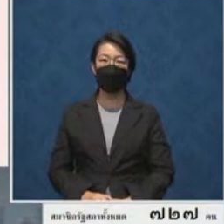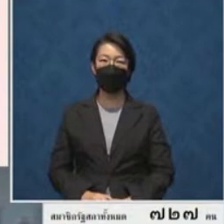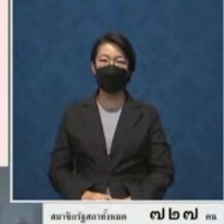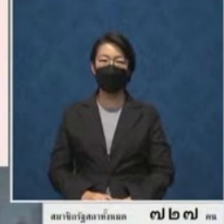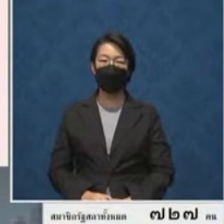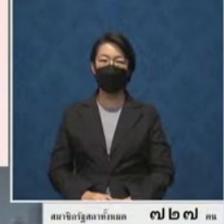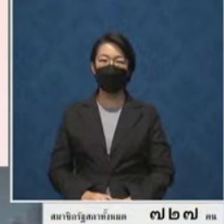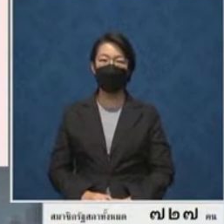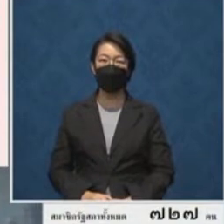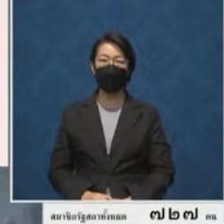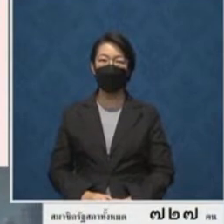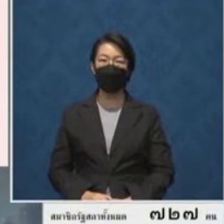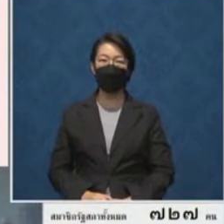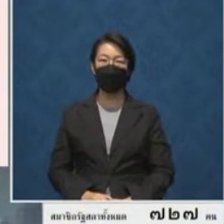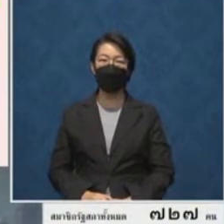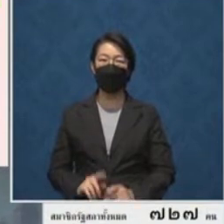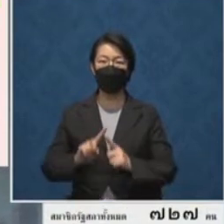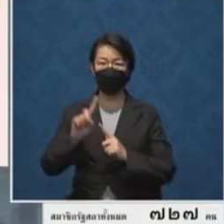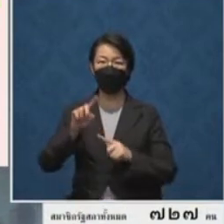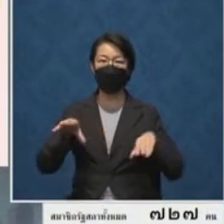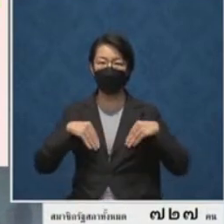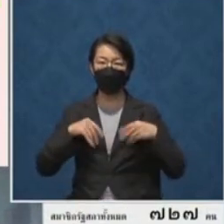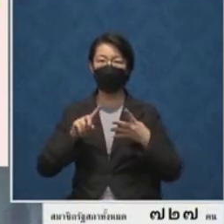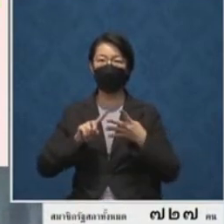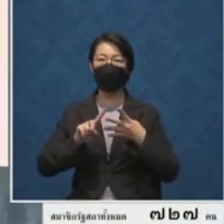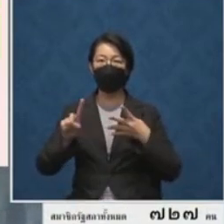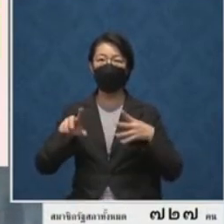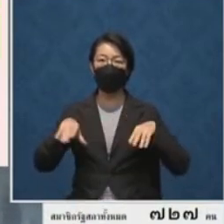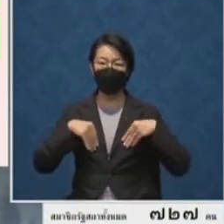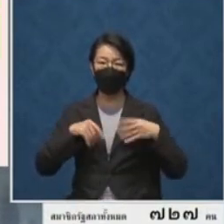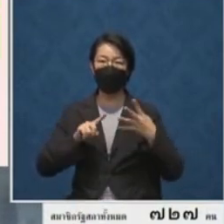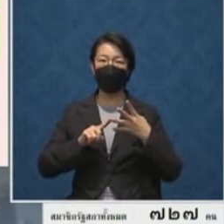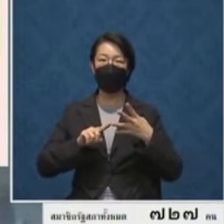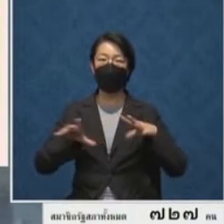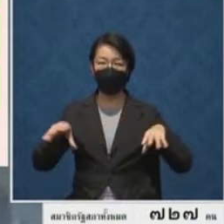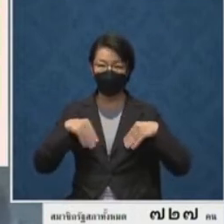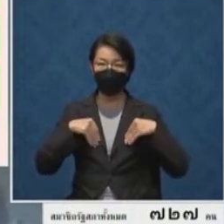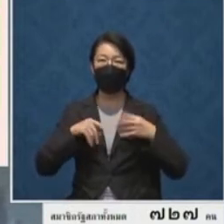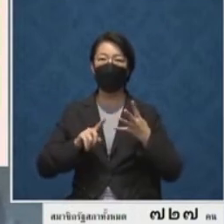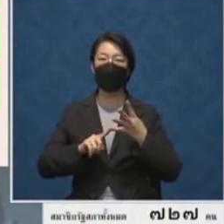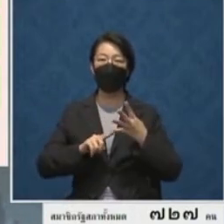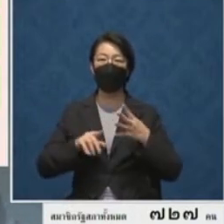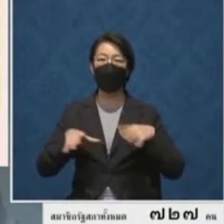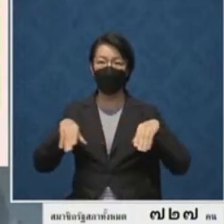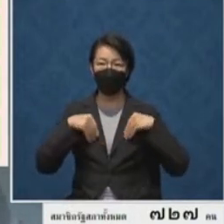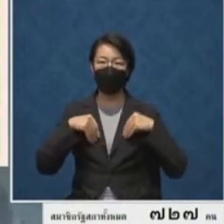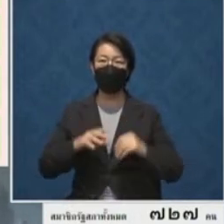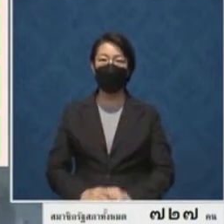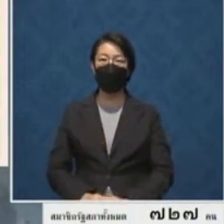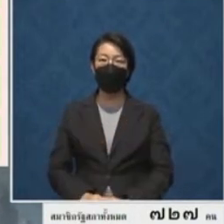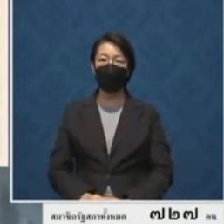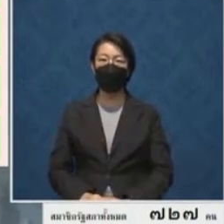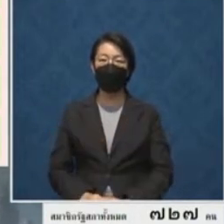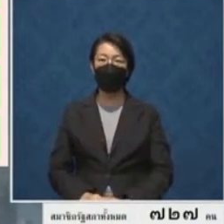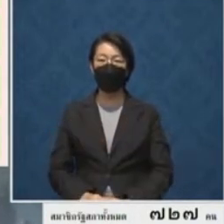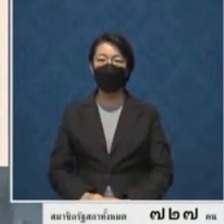1รับหลักการ2รับหลักการ3รับหลักการและ4รับหลักการครับ 230น